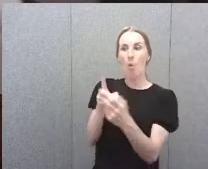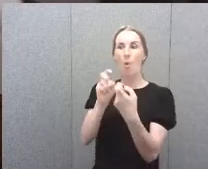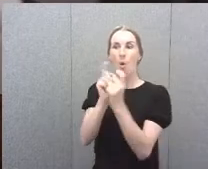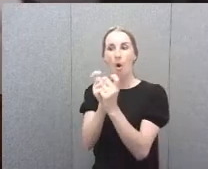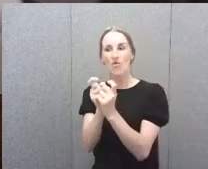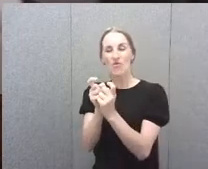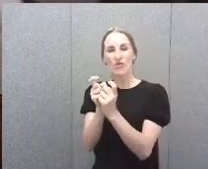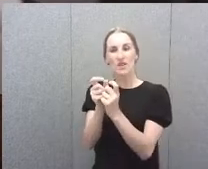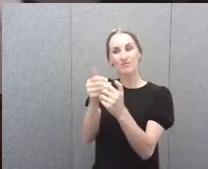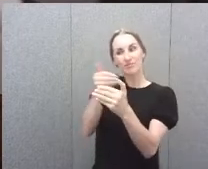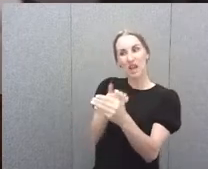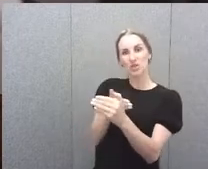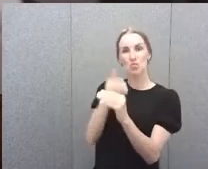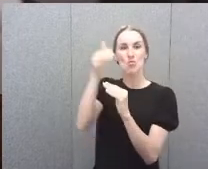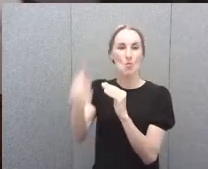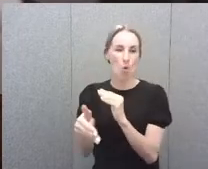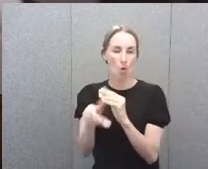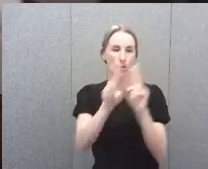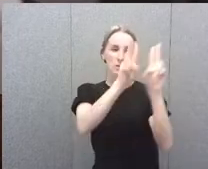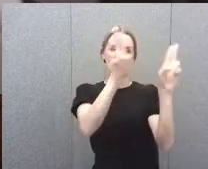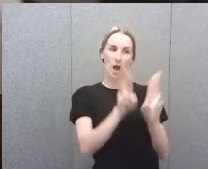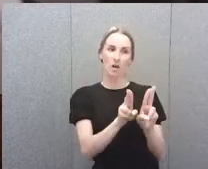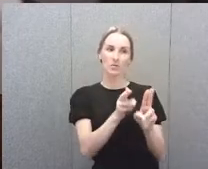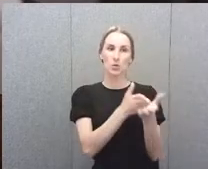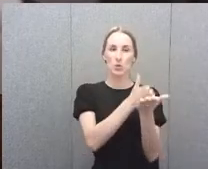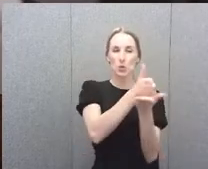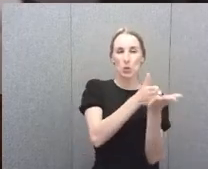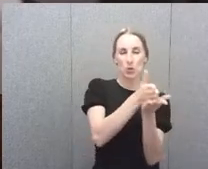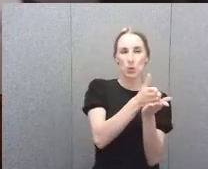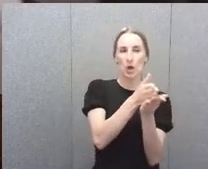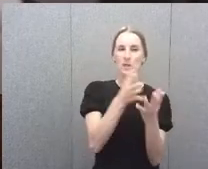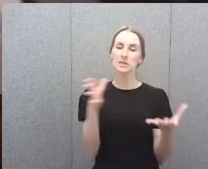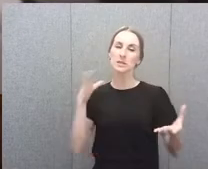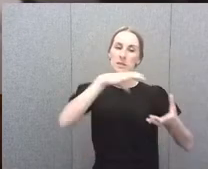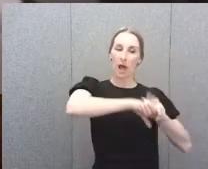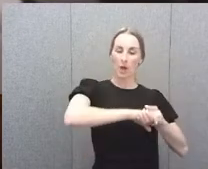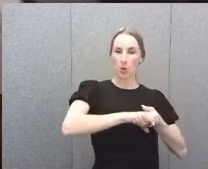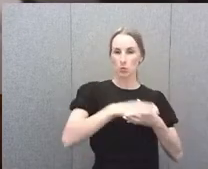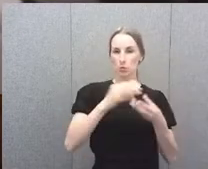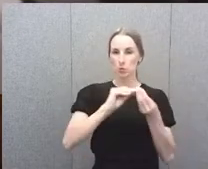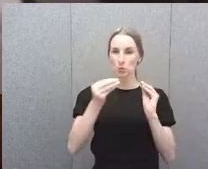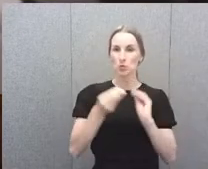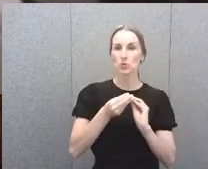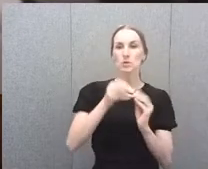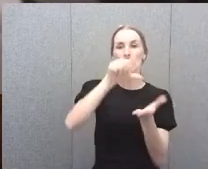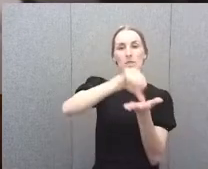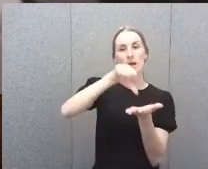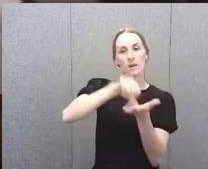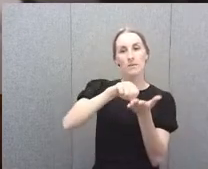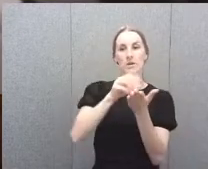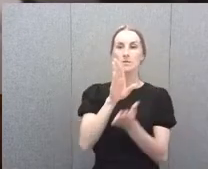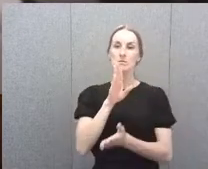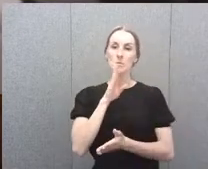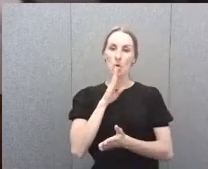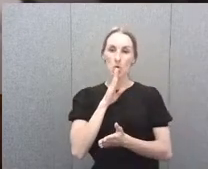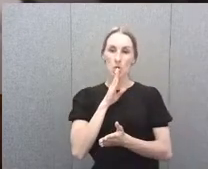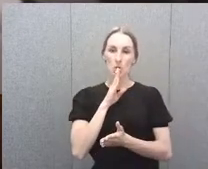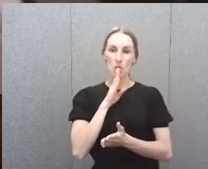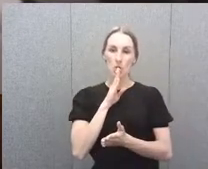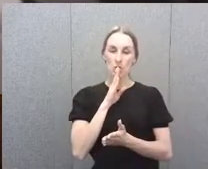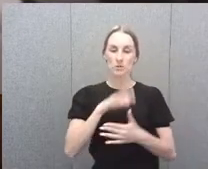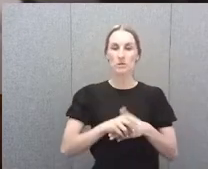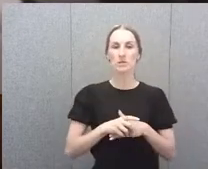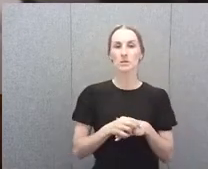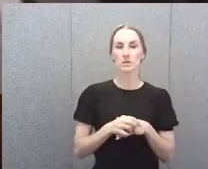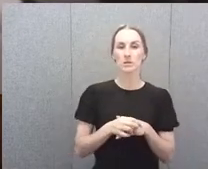завершения конфликтов. Международная практика показывает, что мирные соглашения во время переговоров, в которых активно участвуют женщины, более